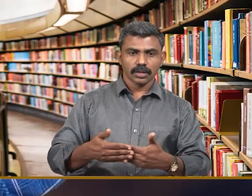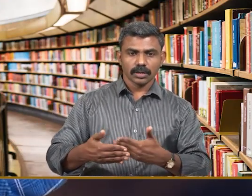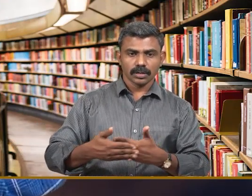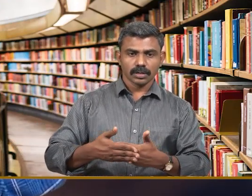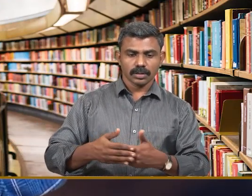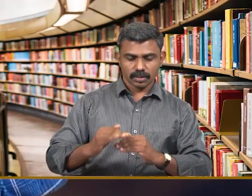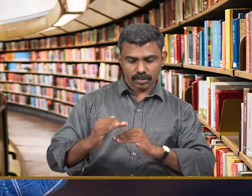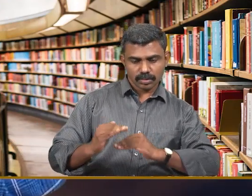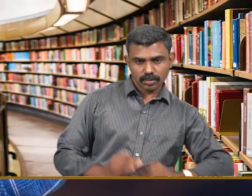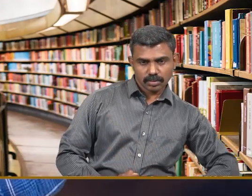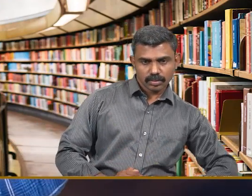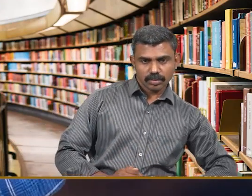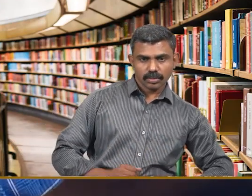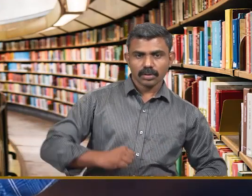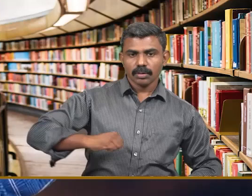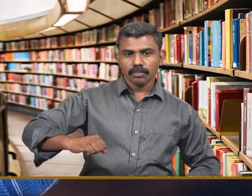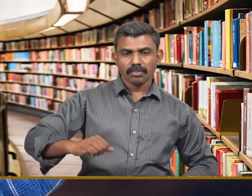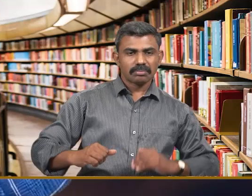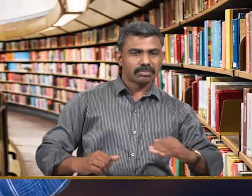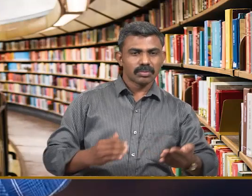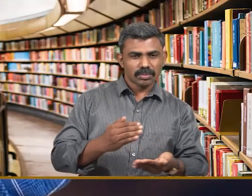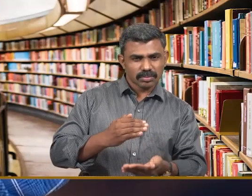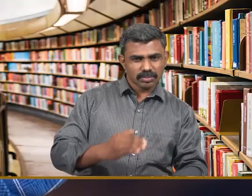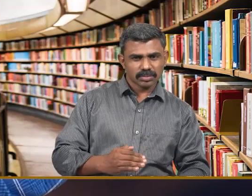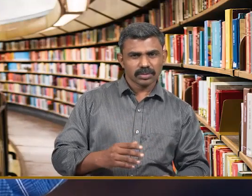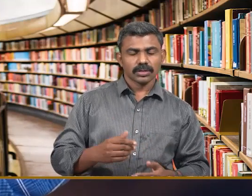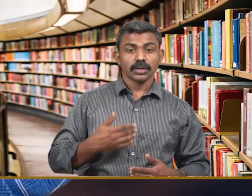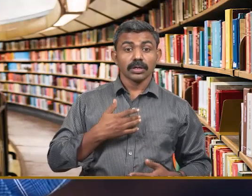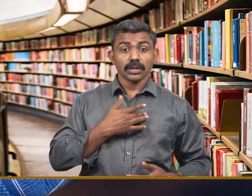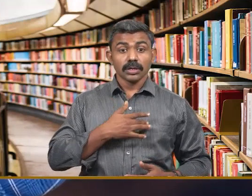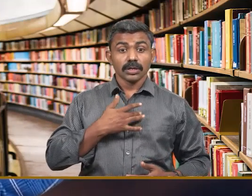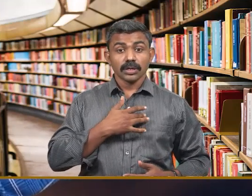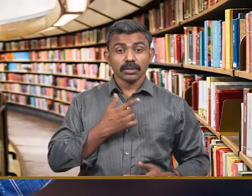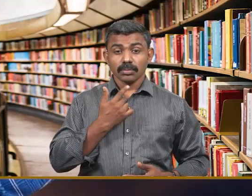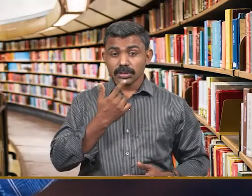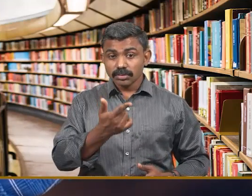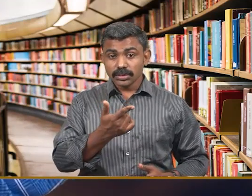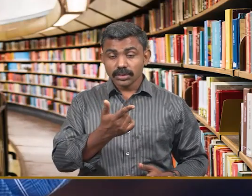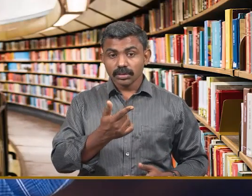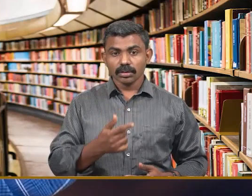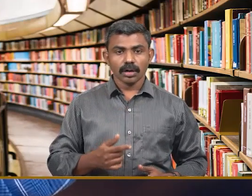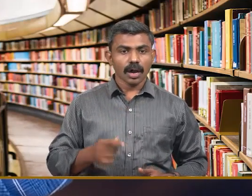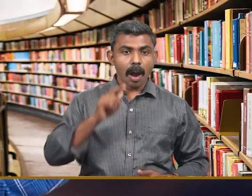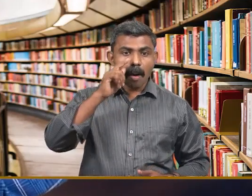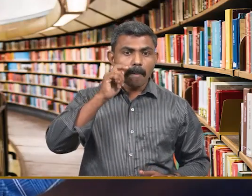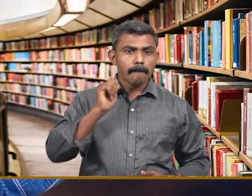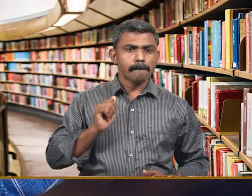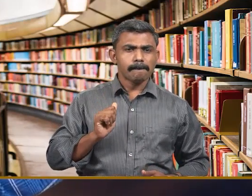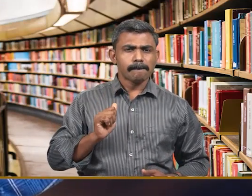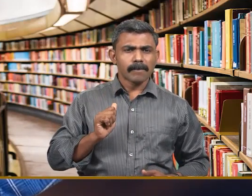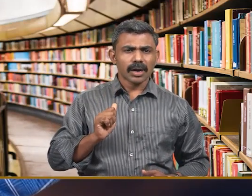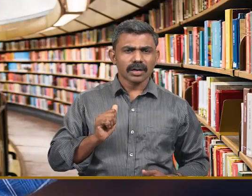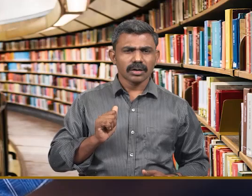இந்த மாதிரி வந்து பழிவாங்கும் நடவடிக்கைகளையும் அவங்களும் நிறையா செஞ்சதுனால இதை மனசில் வச்சுக்கிட்டு அங்கே இருக்கக்கூடிய மக்கள் என்ன பண்ணாங்கன்னா,